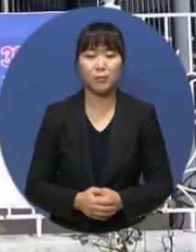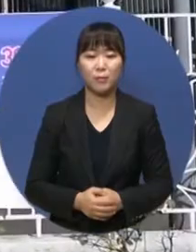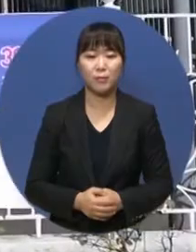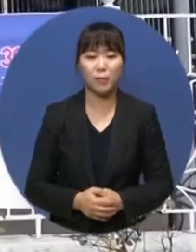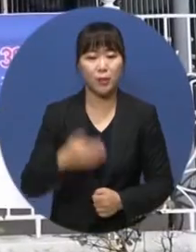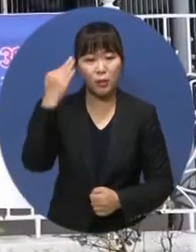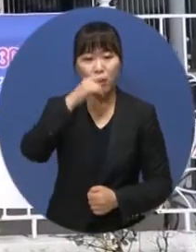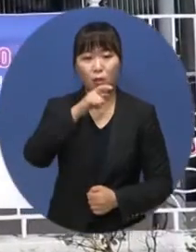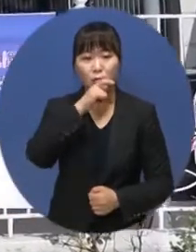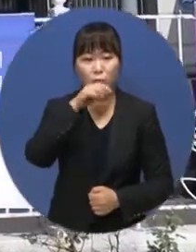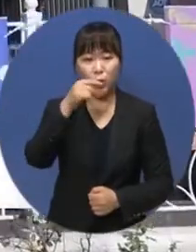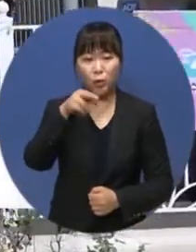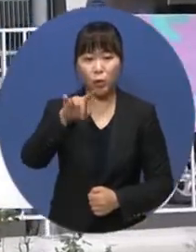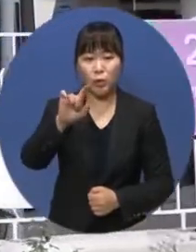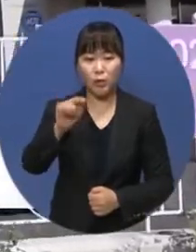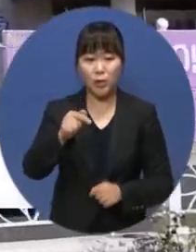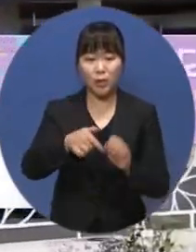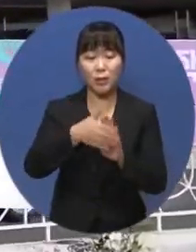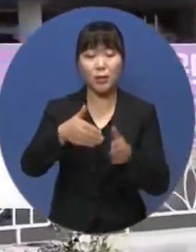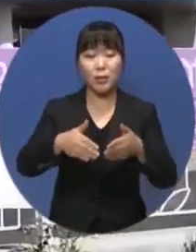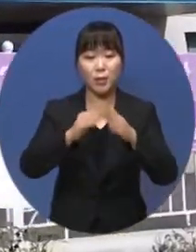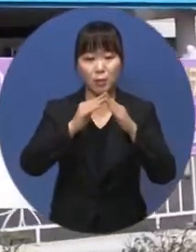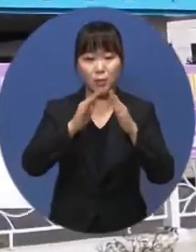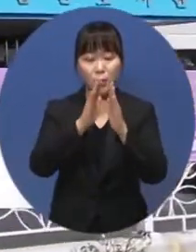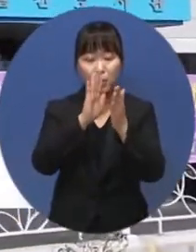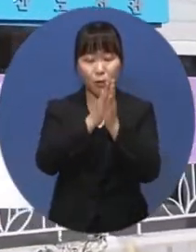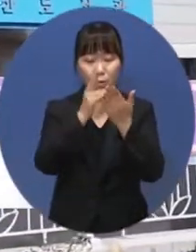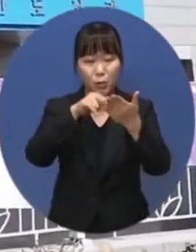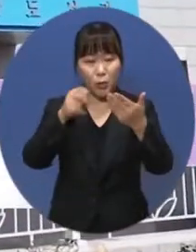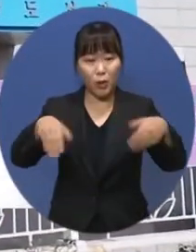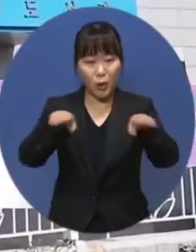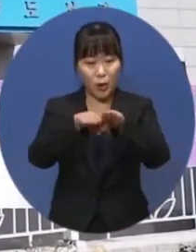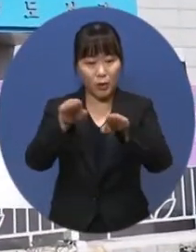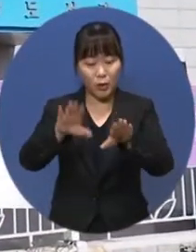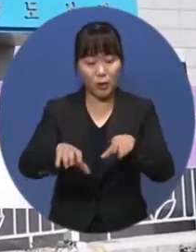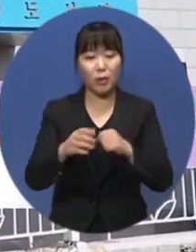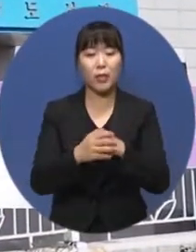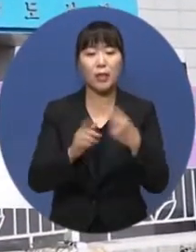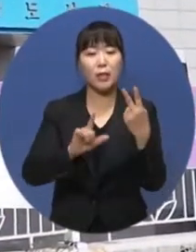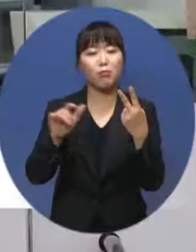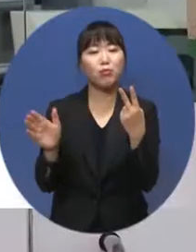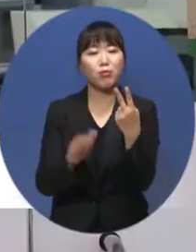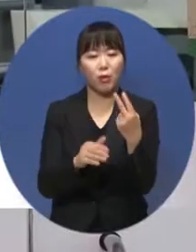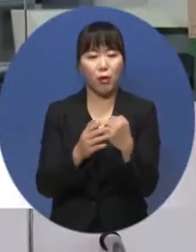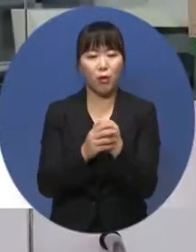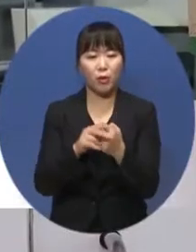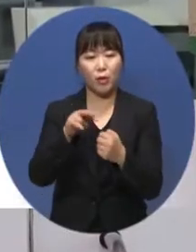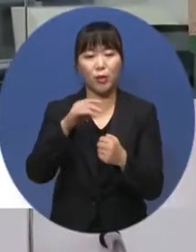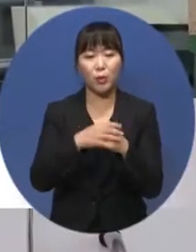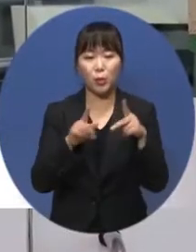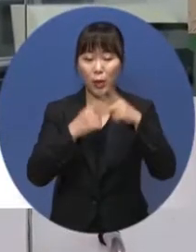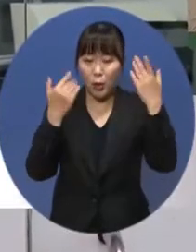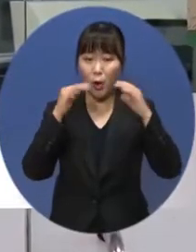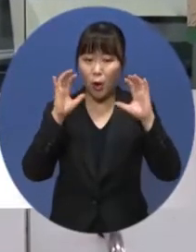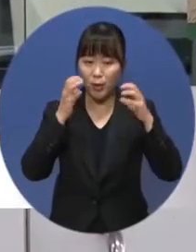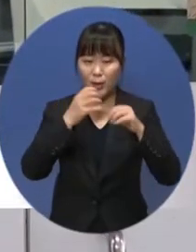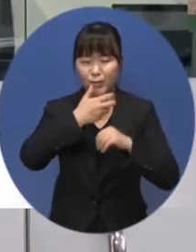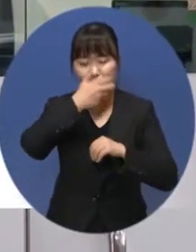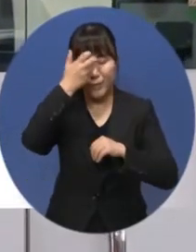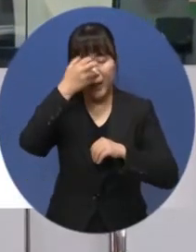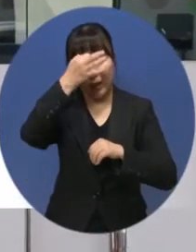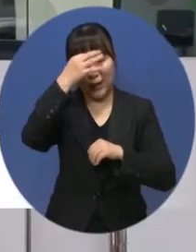여수 돌산시립도서관 갤러리에서는 지난 2일부터 돌산초등학교 어린이들의 꿈과 끼를